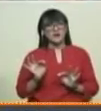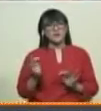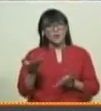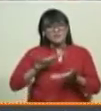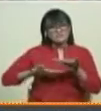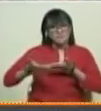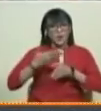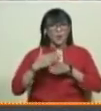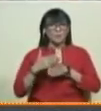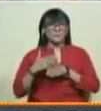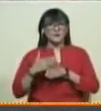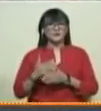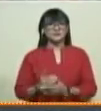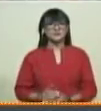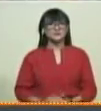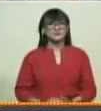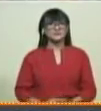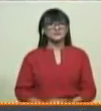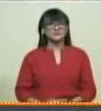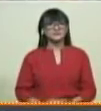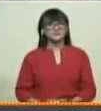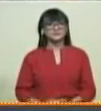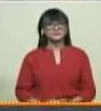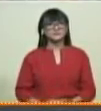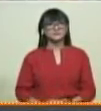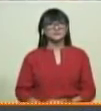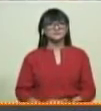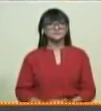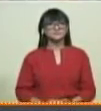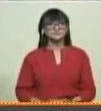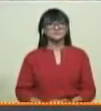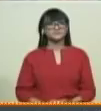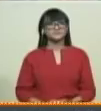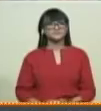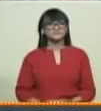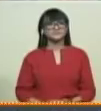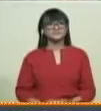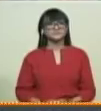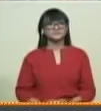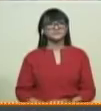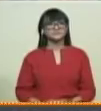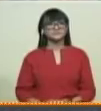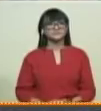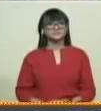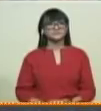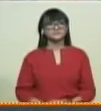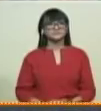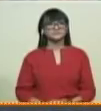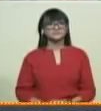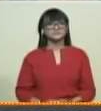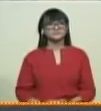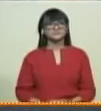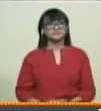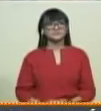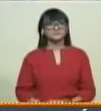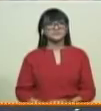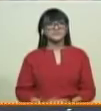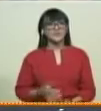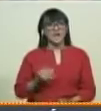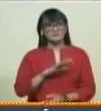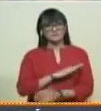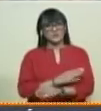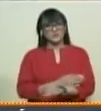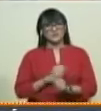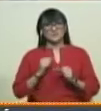Asırda aynı görüşleri paylaşan iki kardeş ülkeyiz. Y tenemos muchas posibilidades y